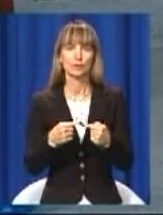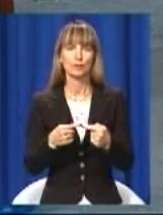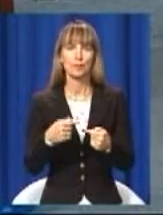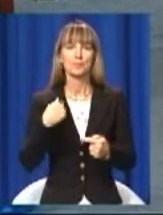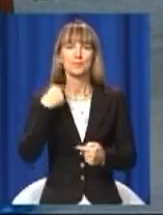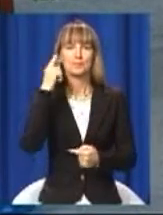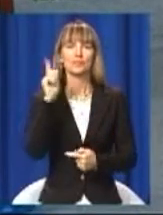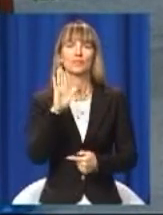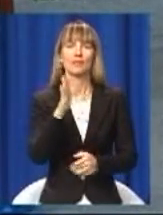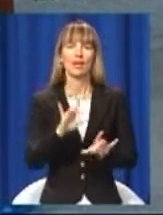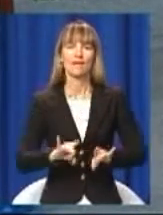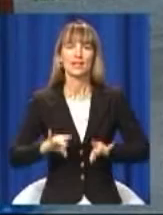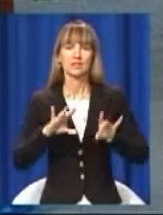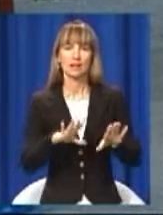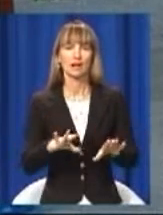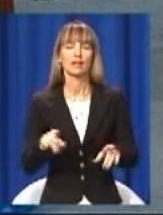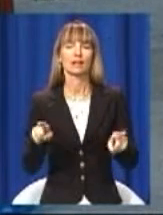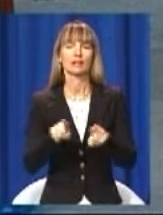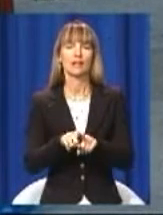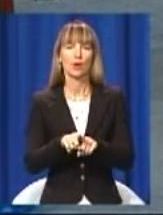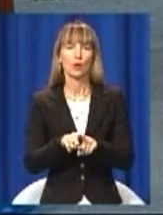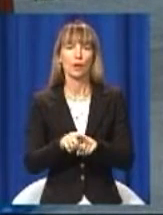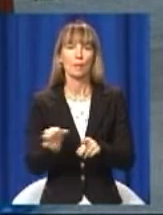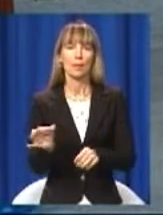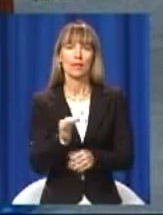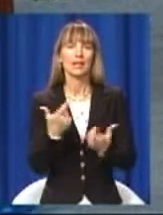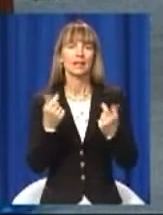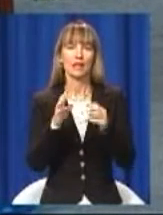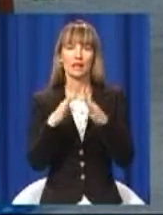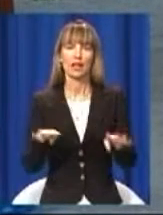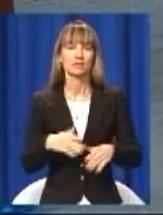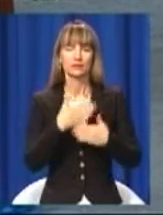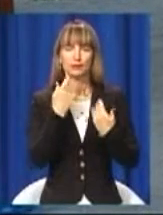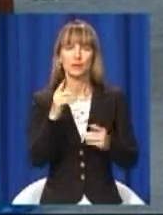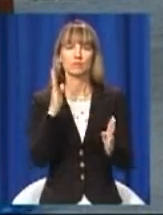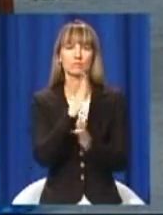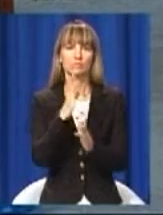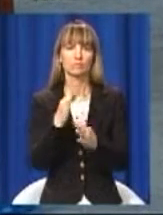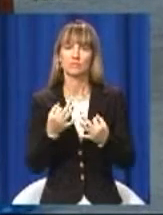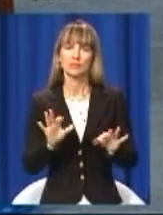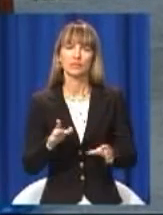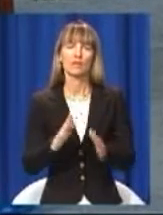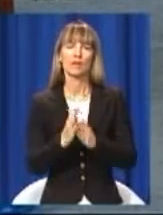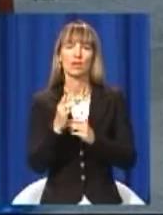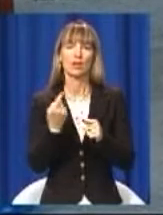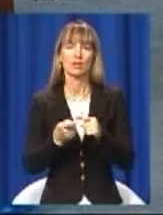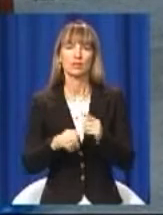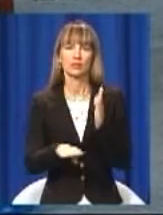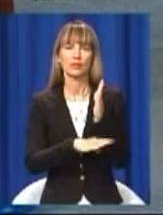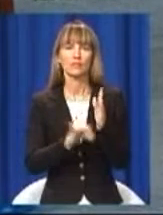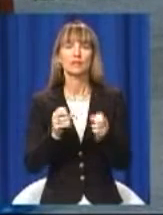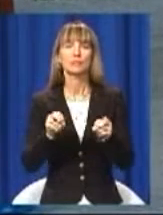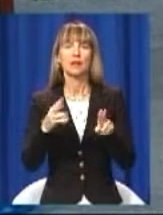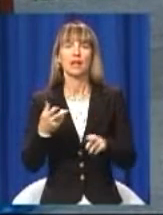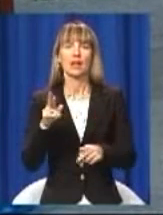я знаю, що в Австралії, ну, взагалі такий материк, де ялинок немає взагалі, так? Ну, там клімат не дозволяє вирощувати ці дерева. І спеціально